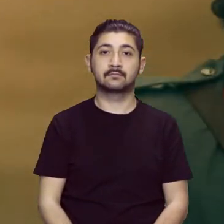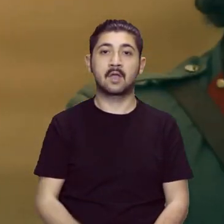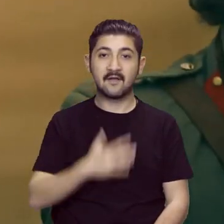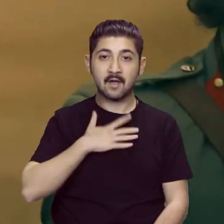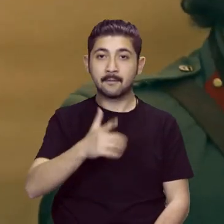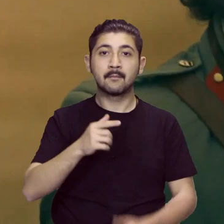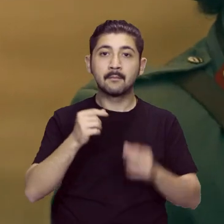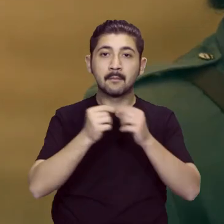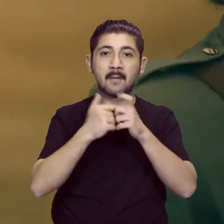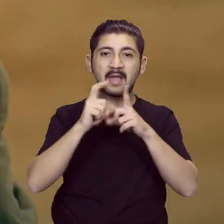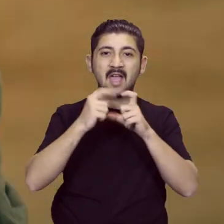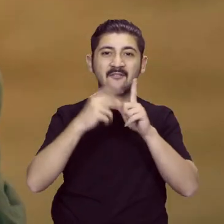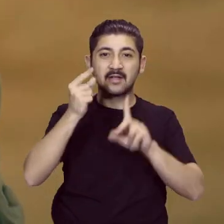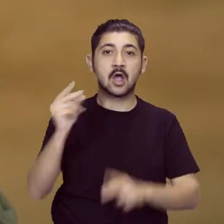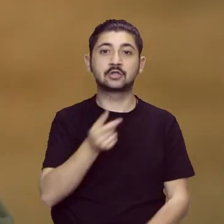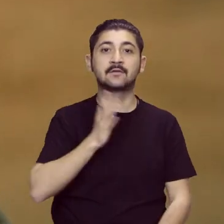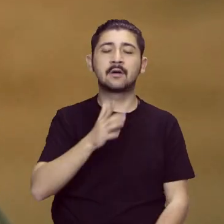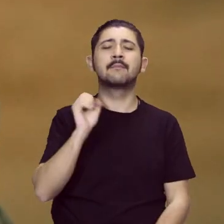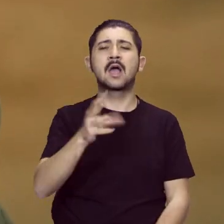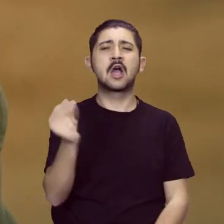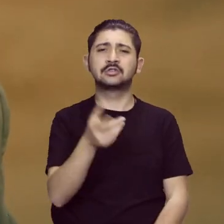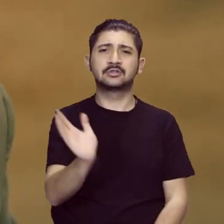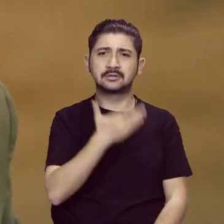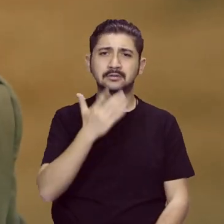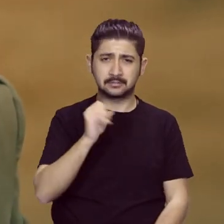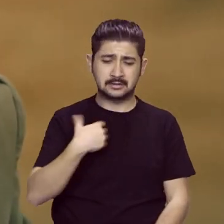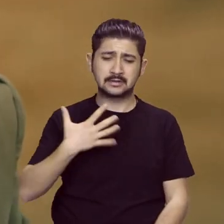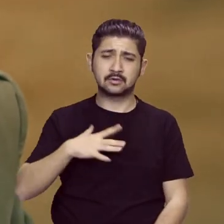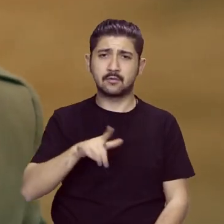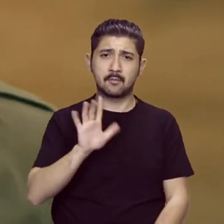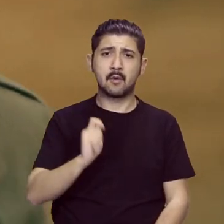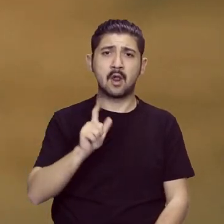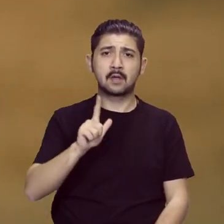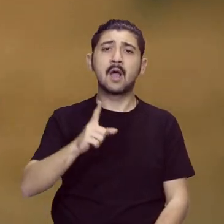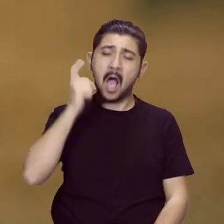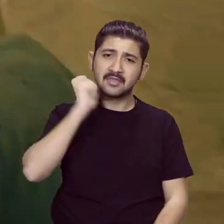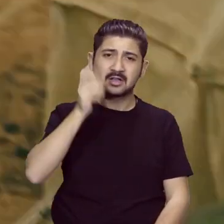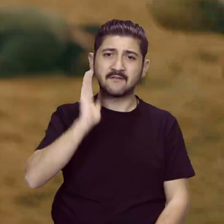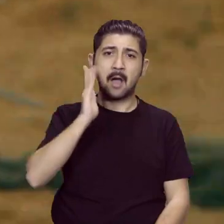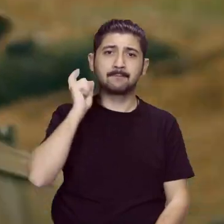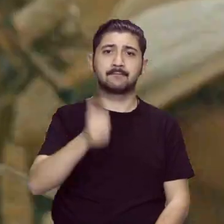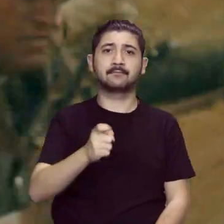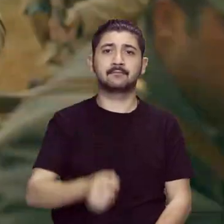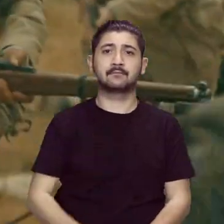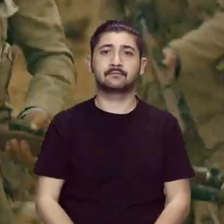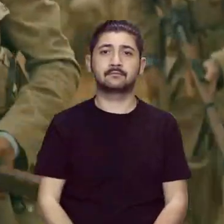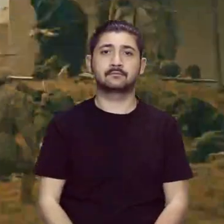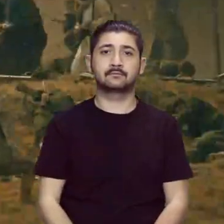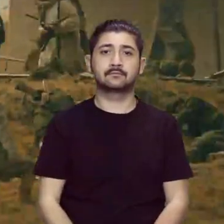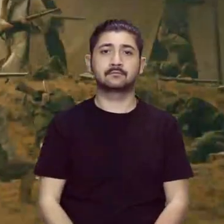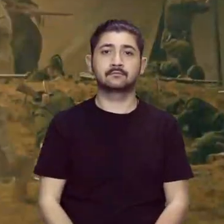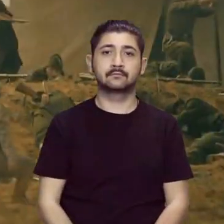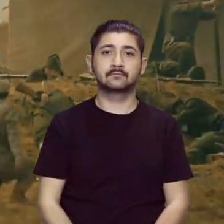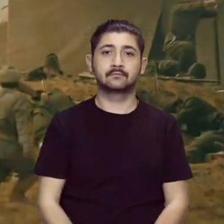Efendim Bedeviler. Bedeviler kaçıyor. Bırak kaçsınlar. İstediğim de bu. Ateş! Şefik öfkeyle